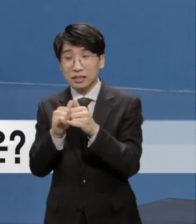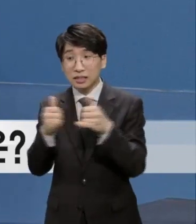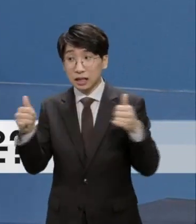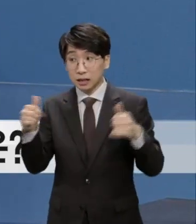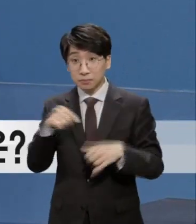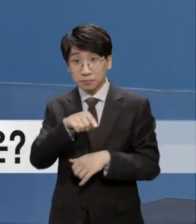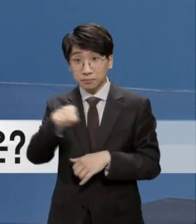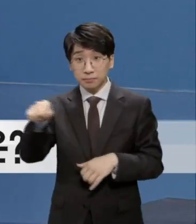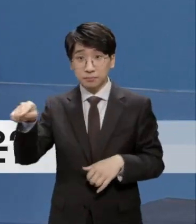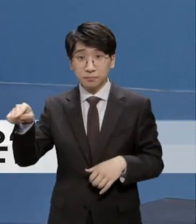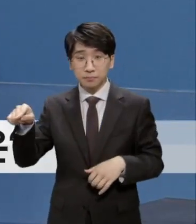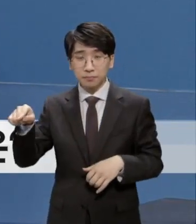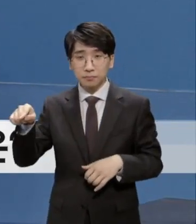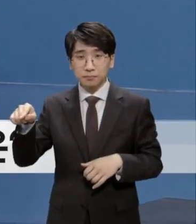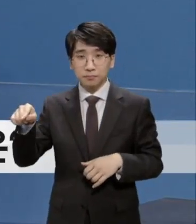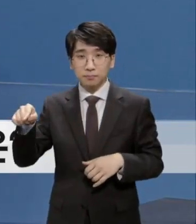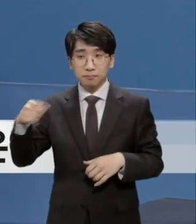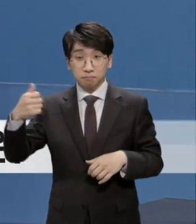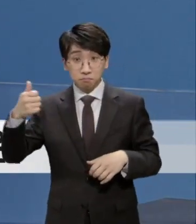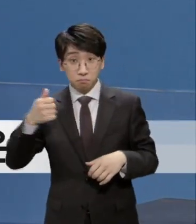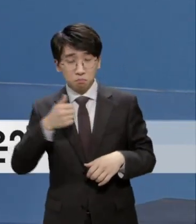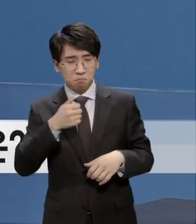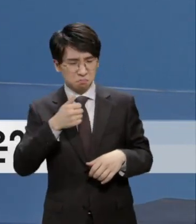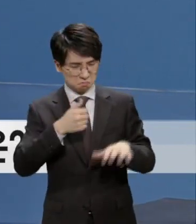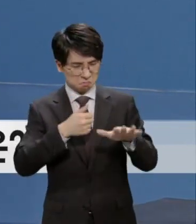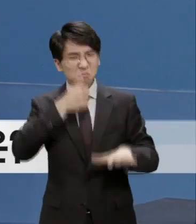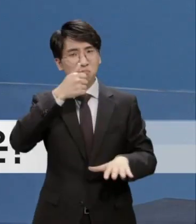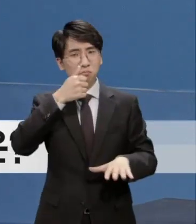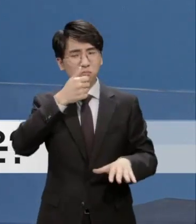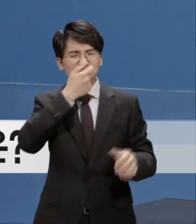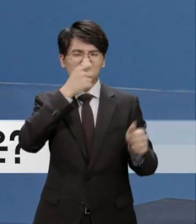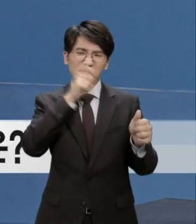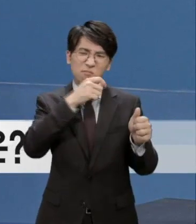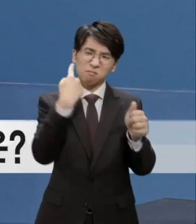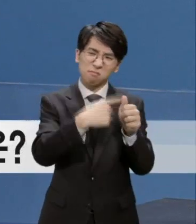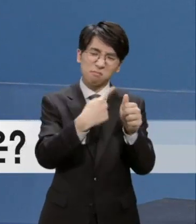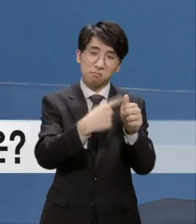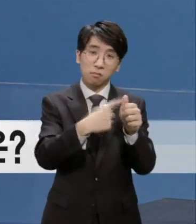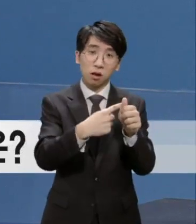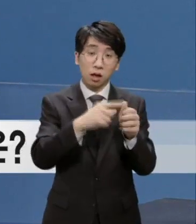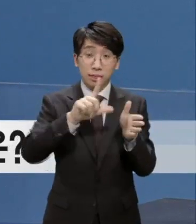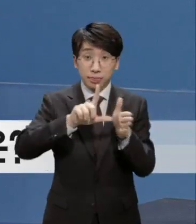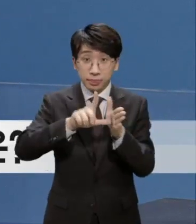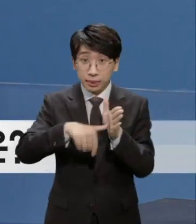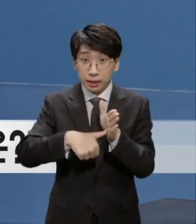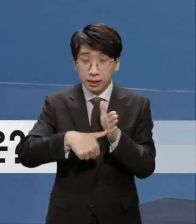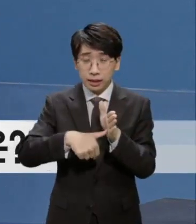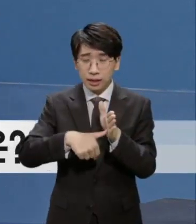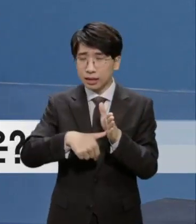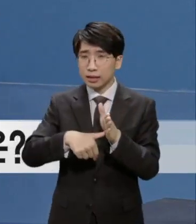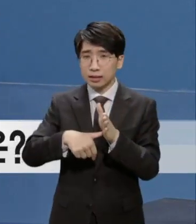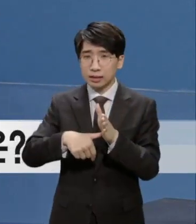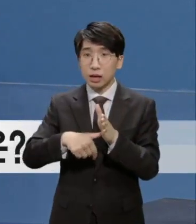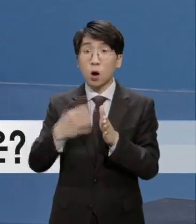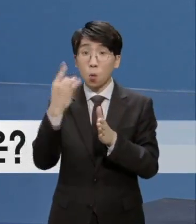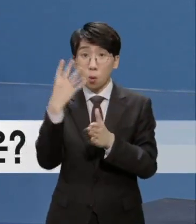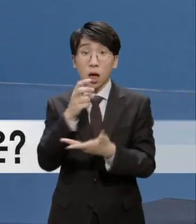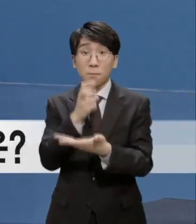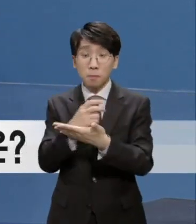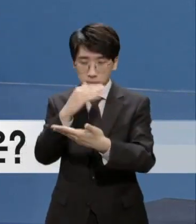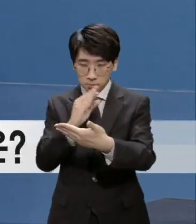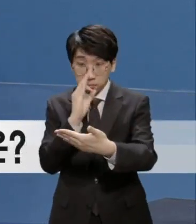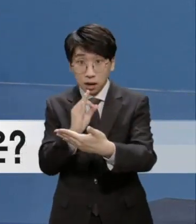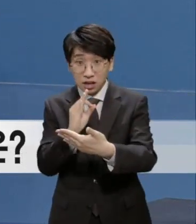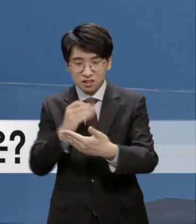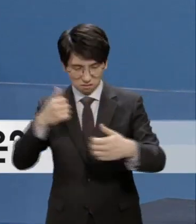이분들에 대해서 부당한 지시를 하거나 업무 외적으로 다른 지시를 하거나 갑질이라고 하죠. 네. 이런 것들을 하지 못하게 되어 있습니다. 법에서는.